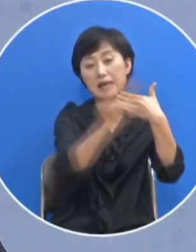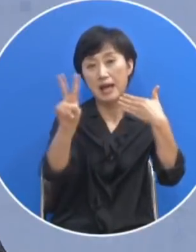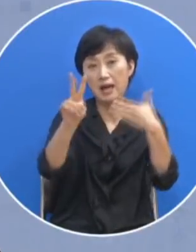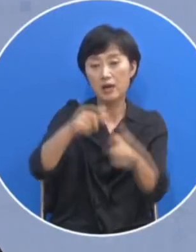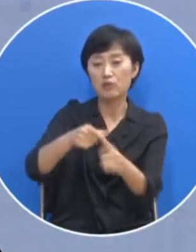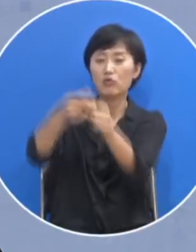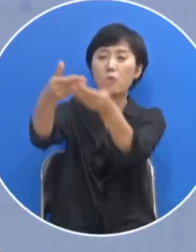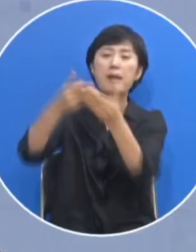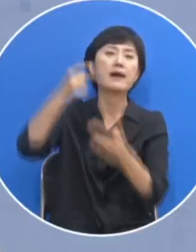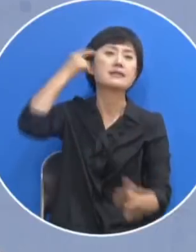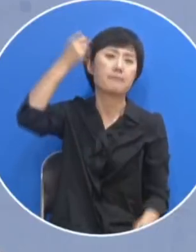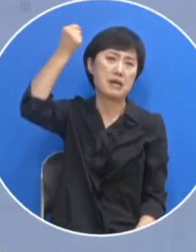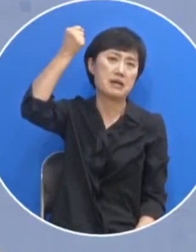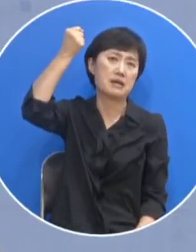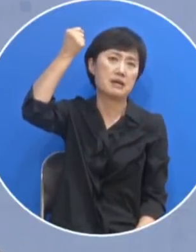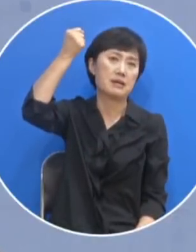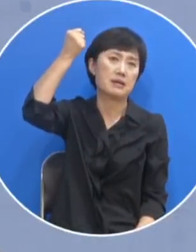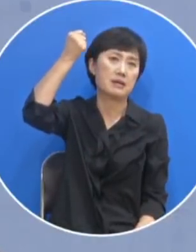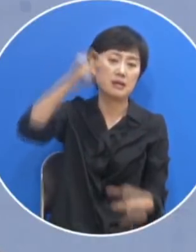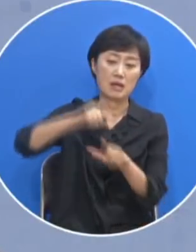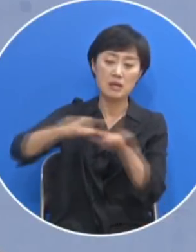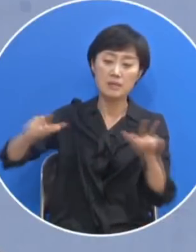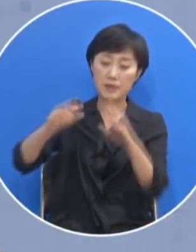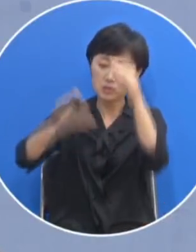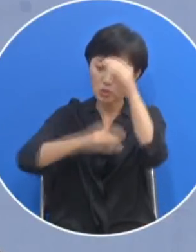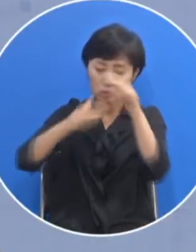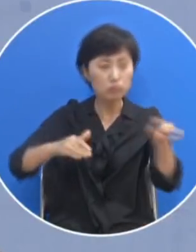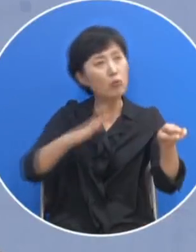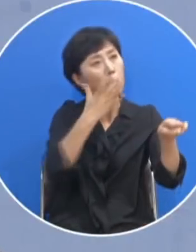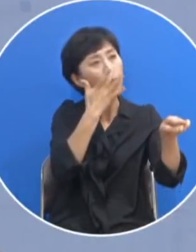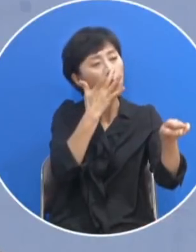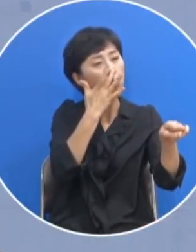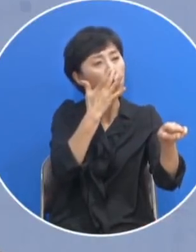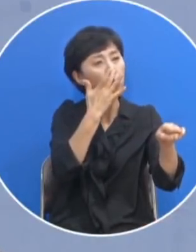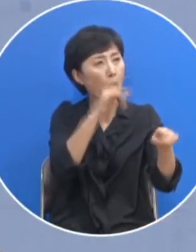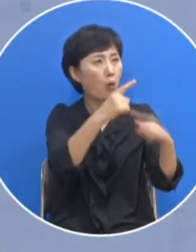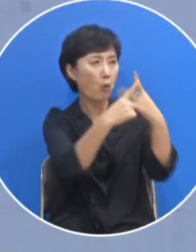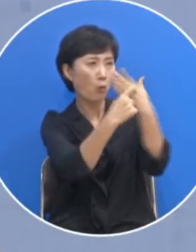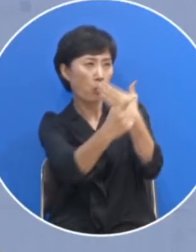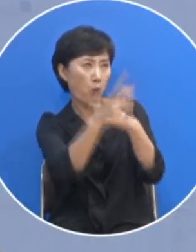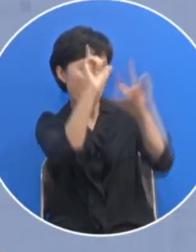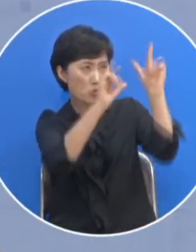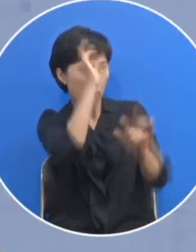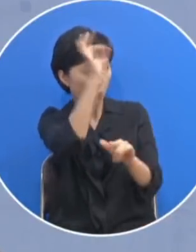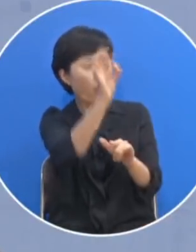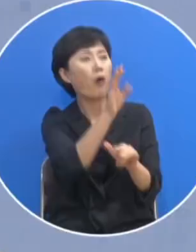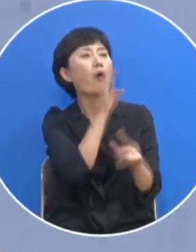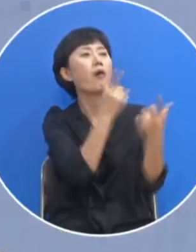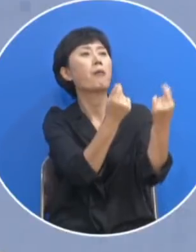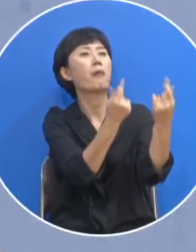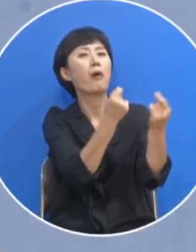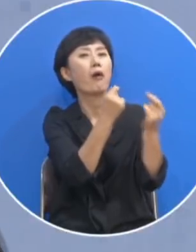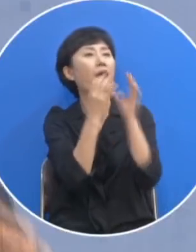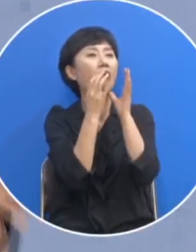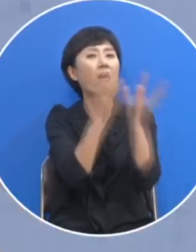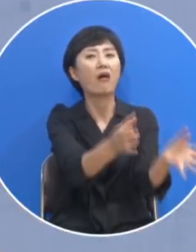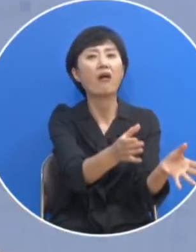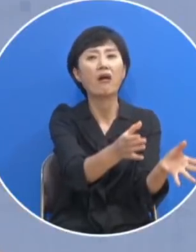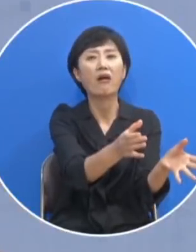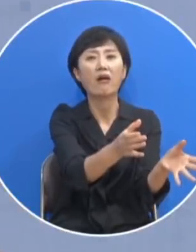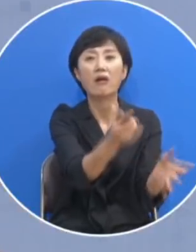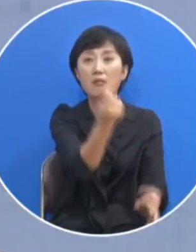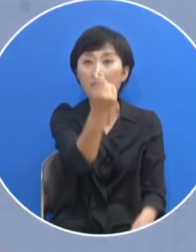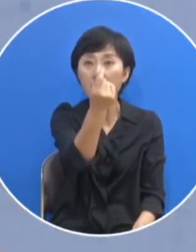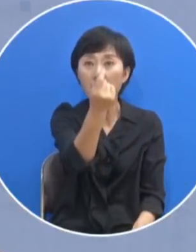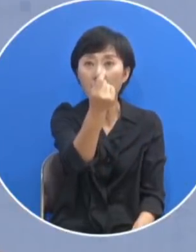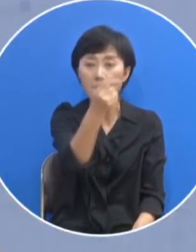wco * 저도 모르죠 and pour toi 좋아요 그쵸 너무 좋네요